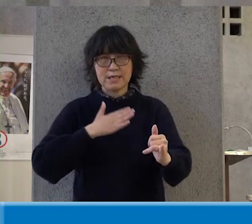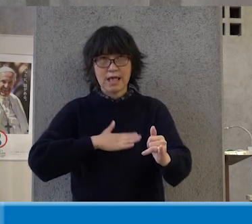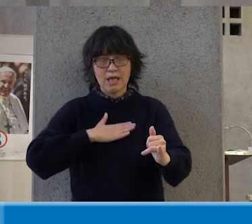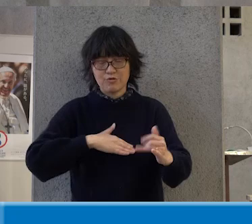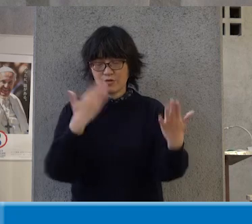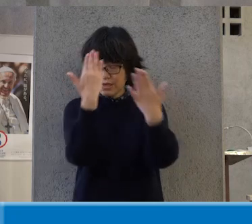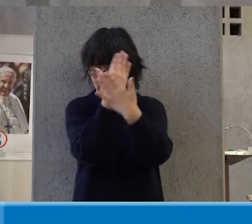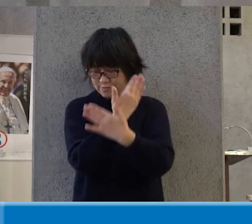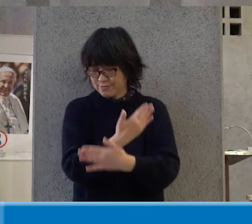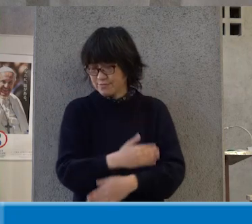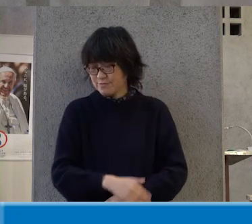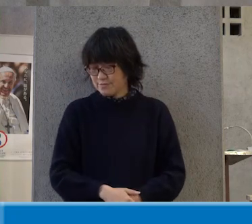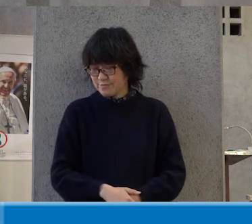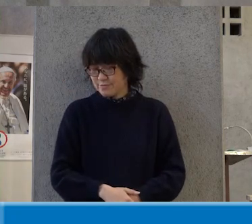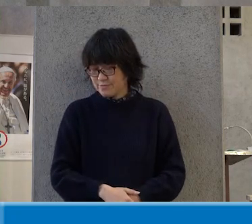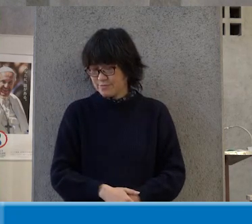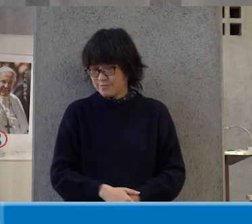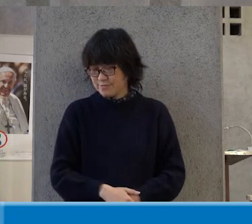る。